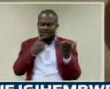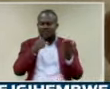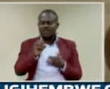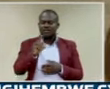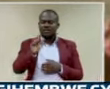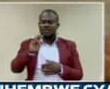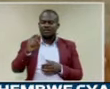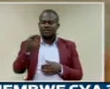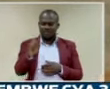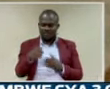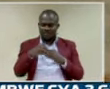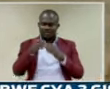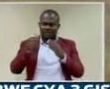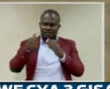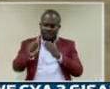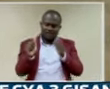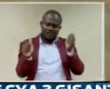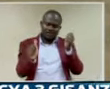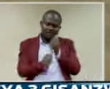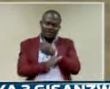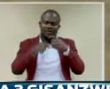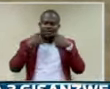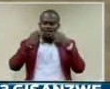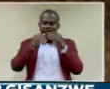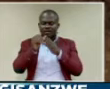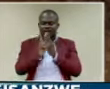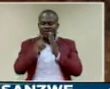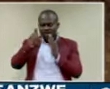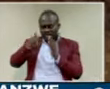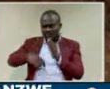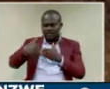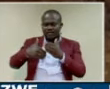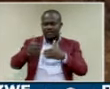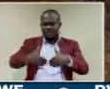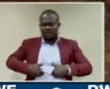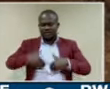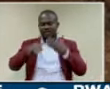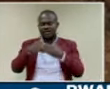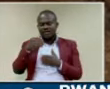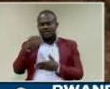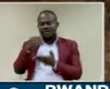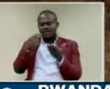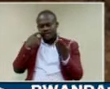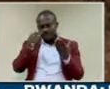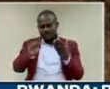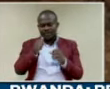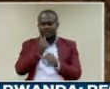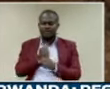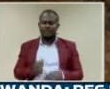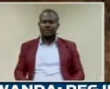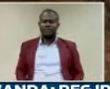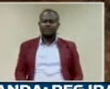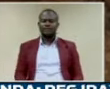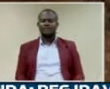Solange Uwituze, umuyobozi wacyo wungirije, avuga ko akarere kagomba kwegera uru rubyiruko bakareba icyakorwa.